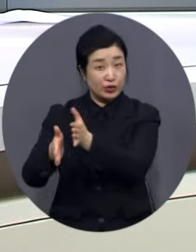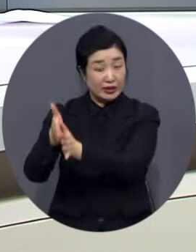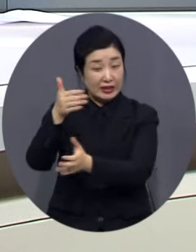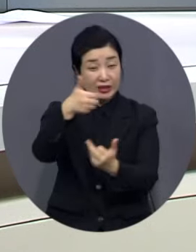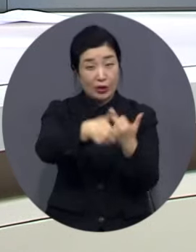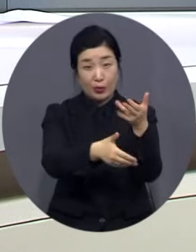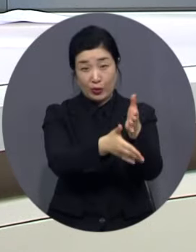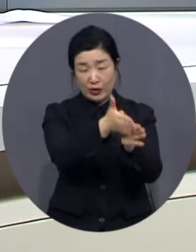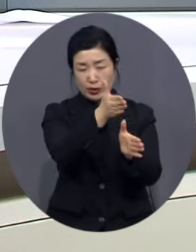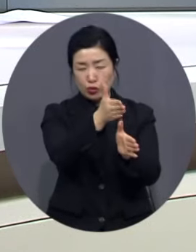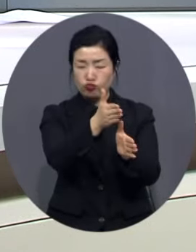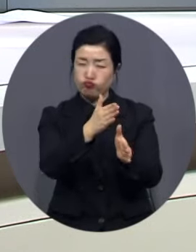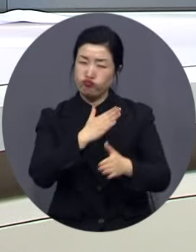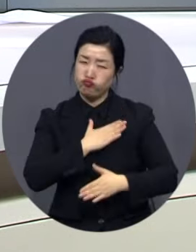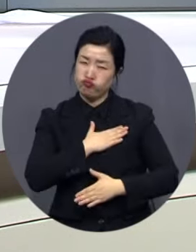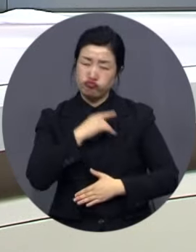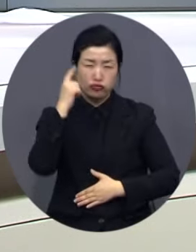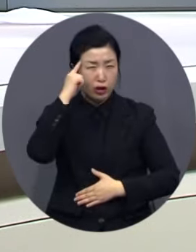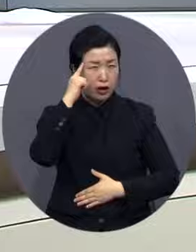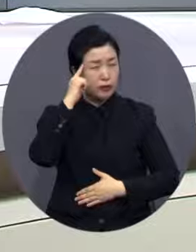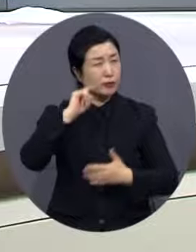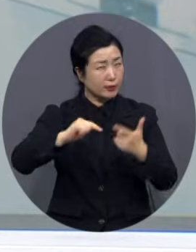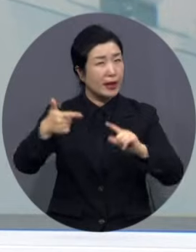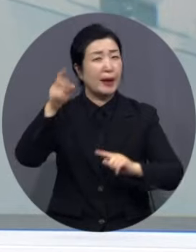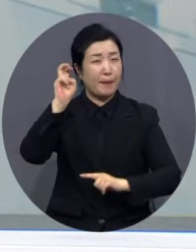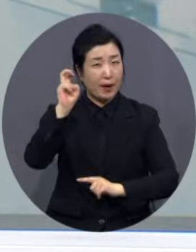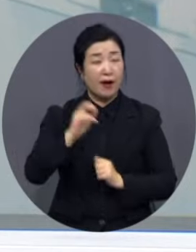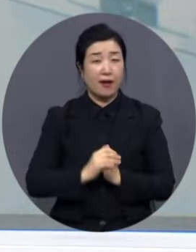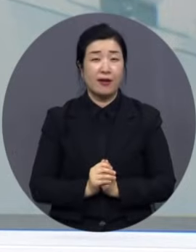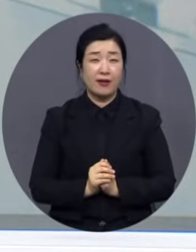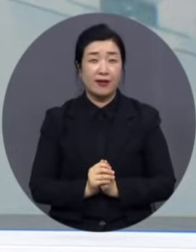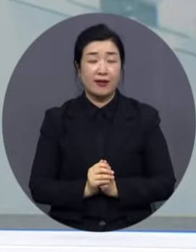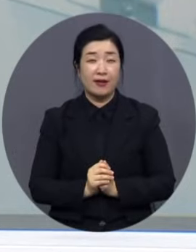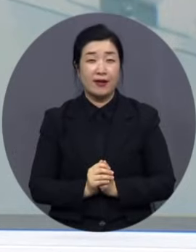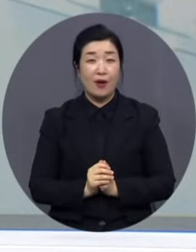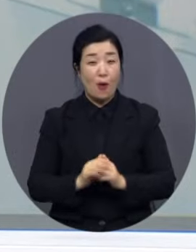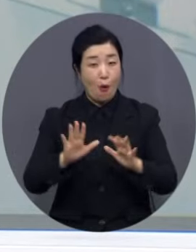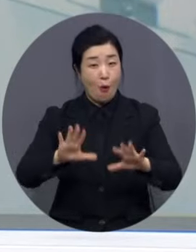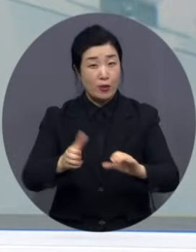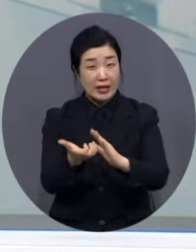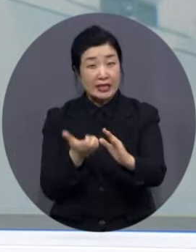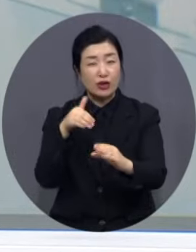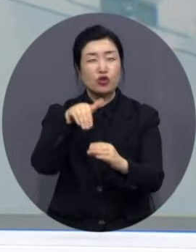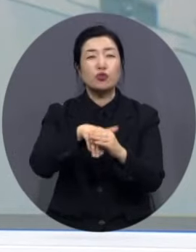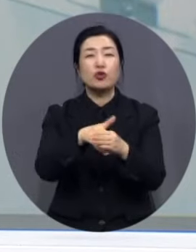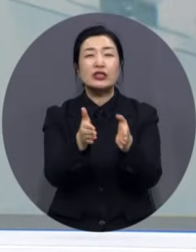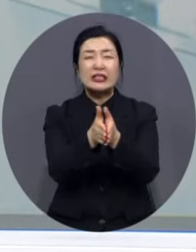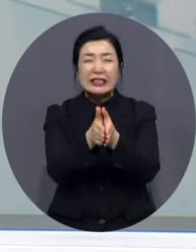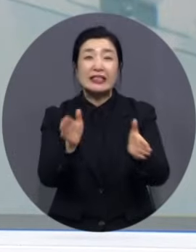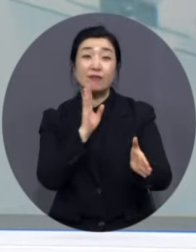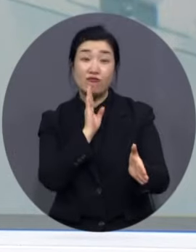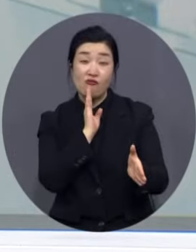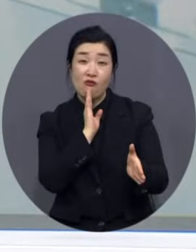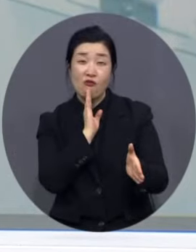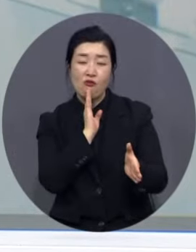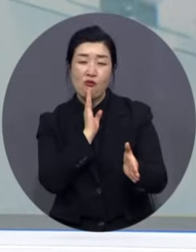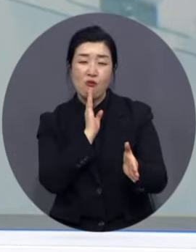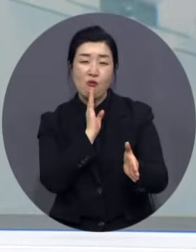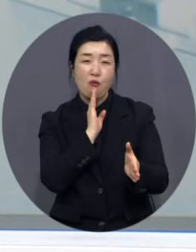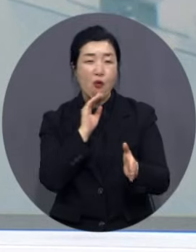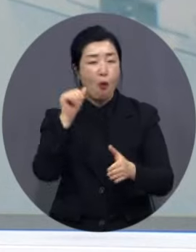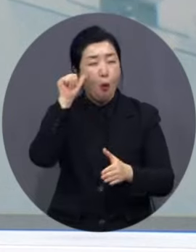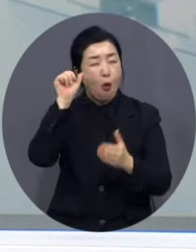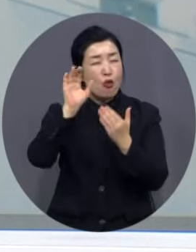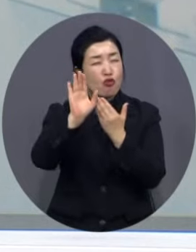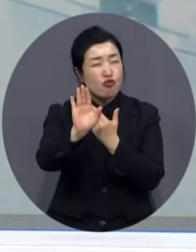지역의 정서가 좀 다른 부분들을 분명히 볼 수가 있는 건데 오늘부터 이제 사전 투표가 시작이 됐습니다 본 투표도 다세 밖에